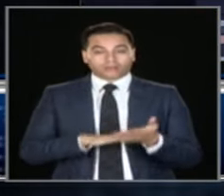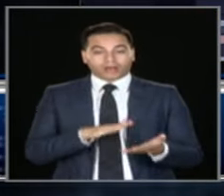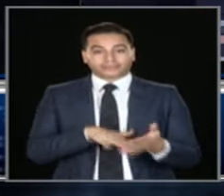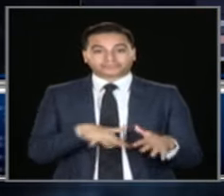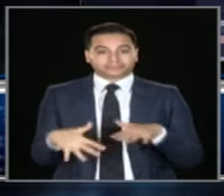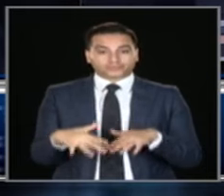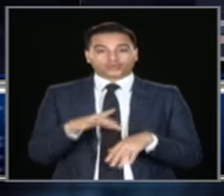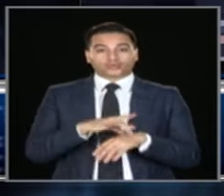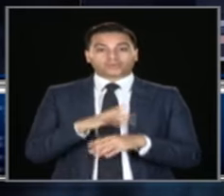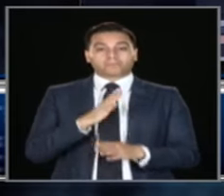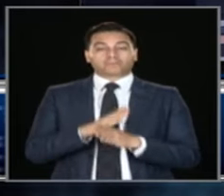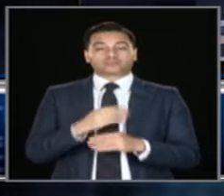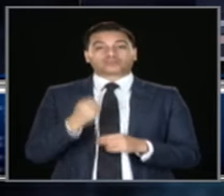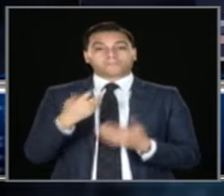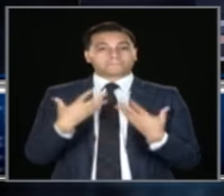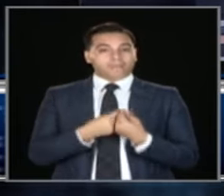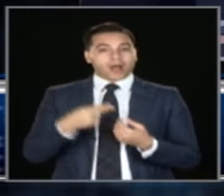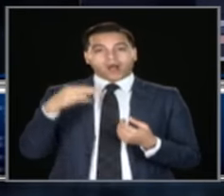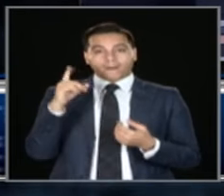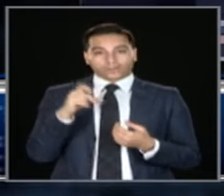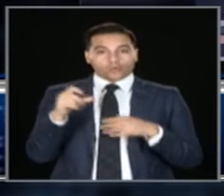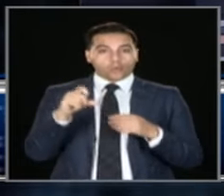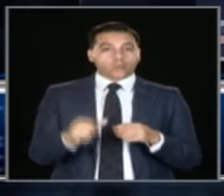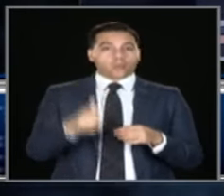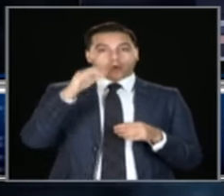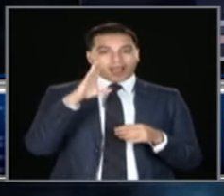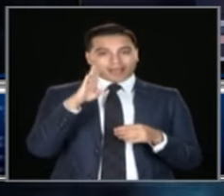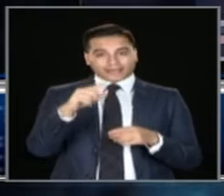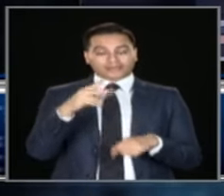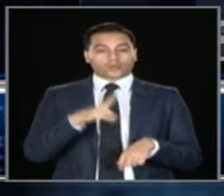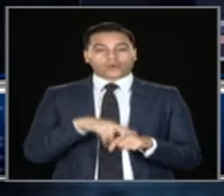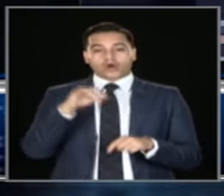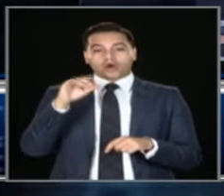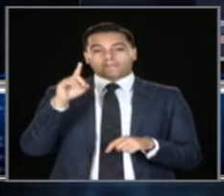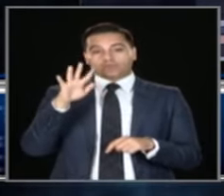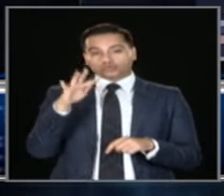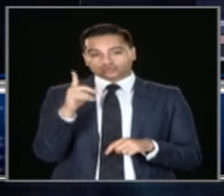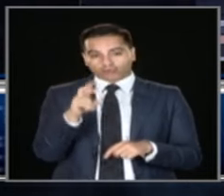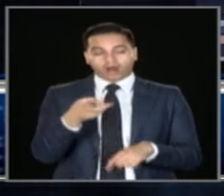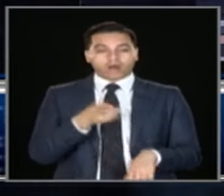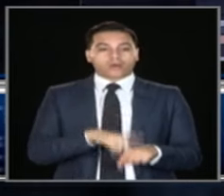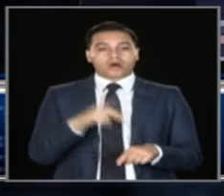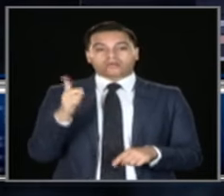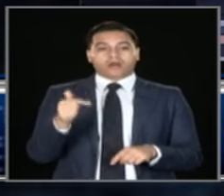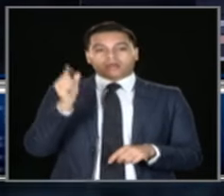بطولة عمرو واكد، محمود عبد المغني، بشرة، رندا البحيري. مين؟